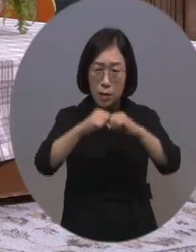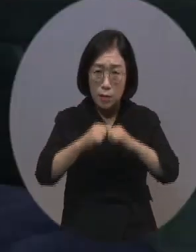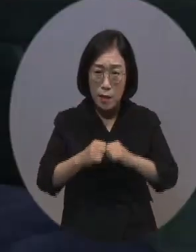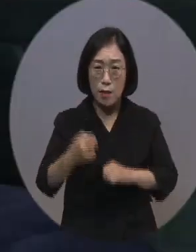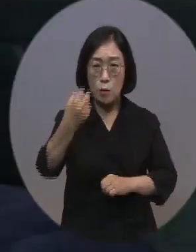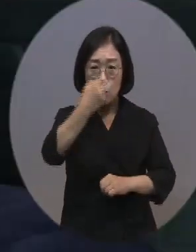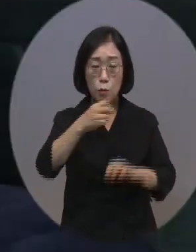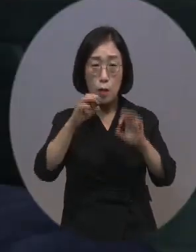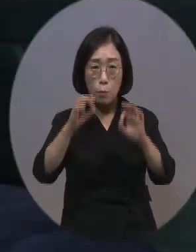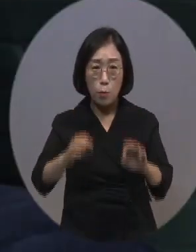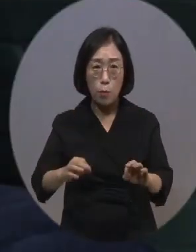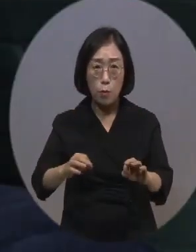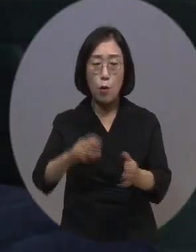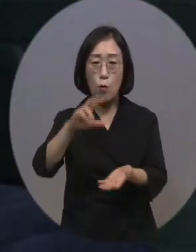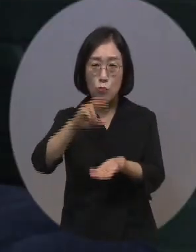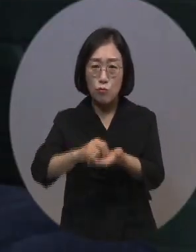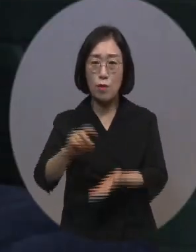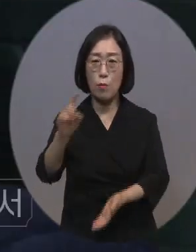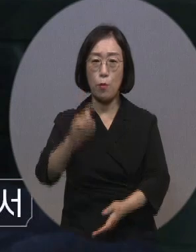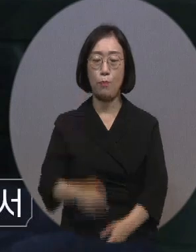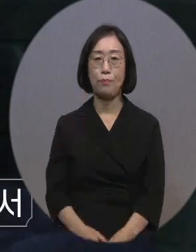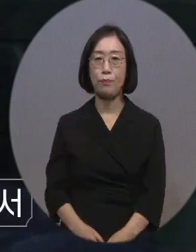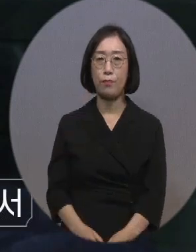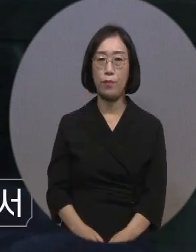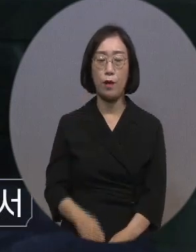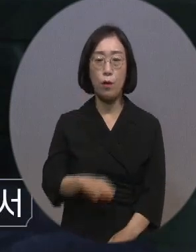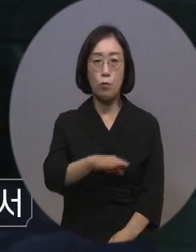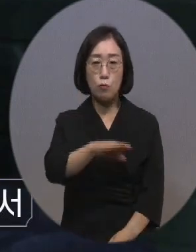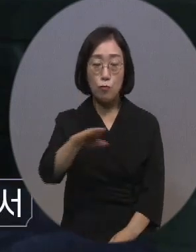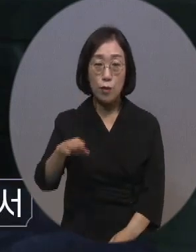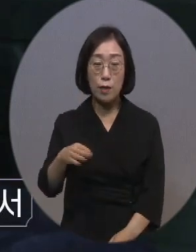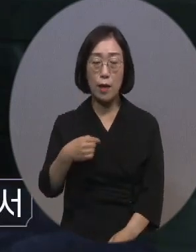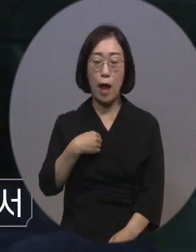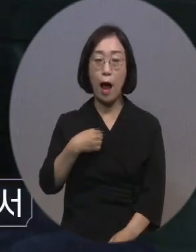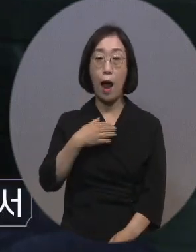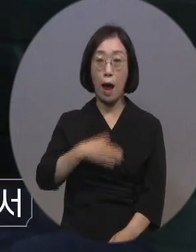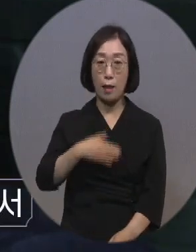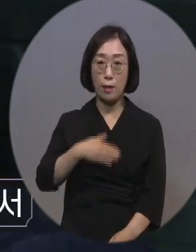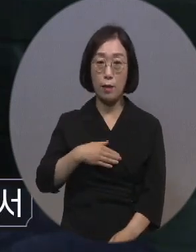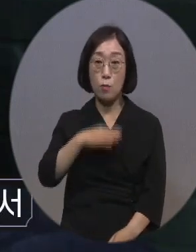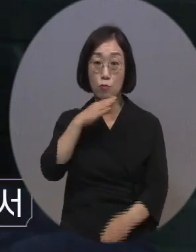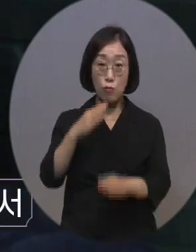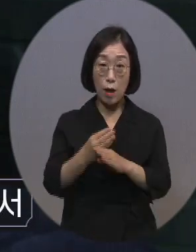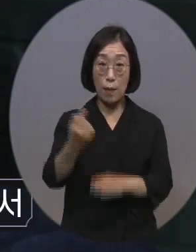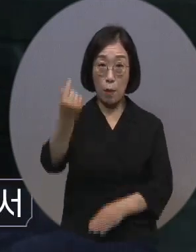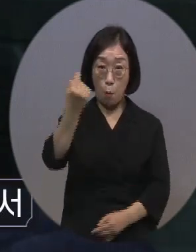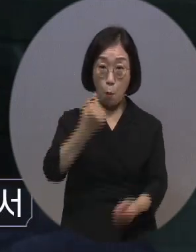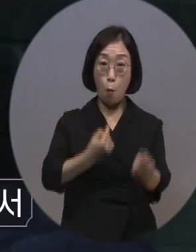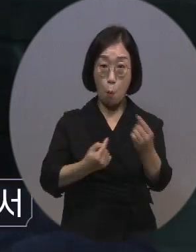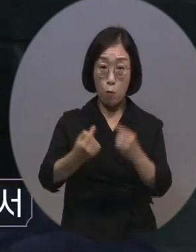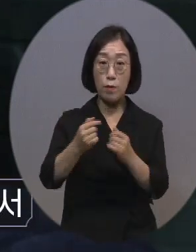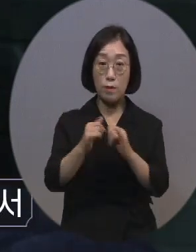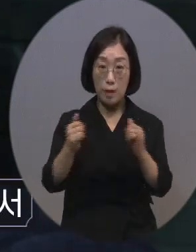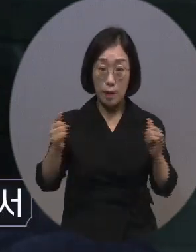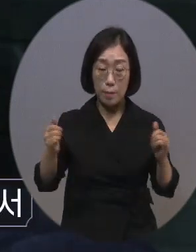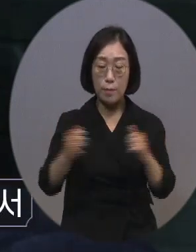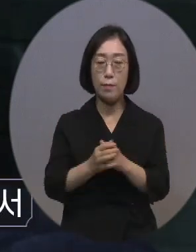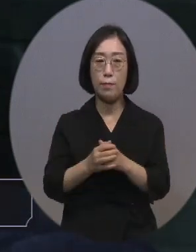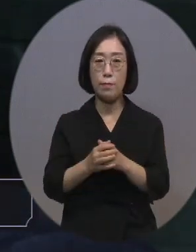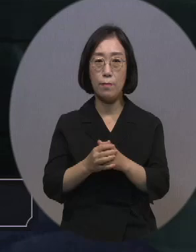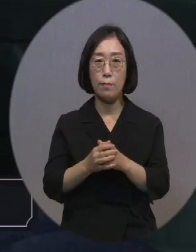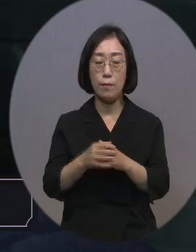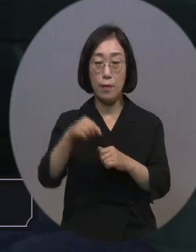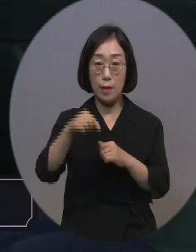정도입니까? 사실 저희는 그 전에는 북에서 오신 분들, 또 직행으로 오신 분들